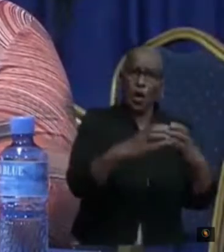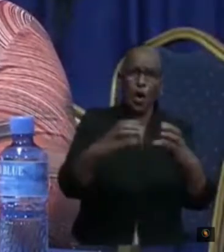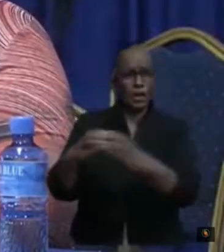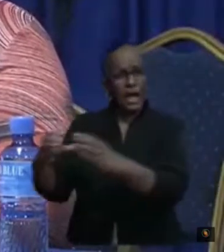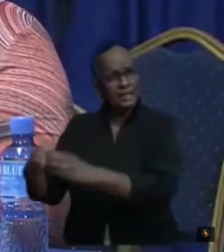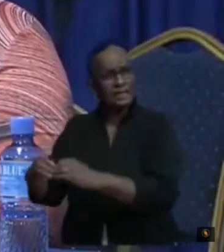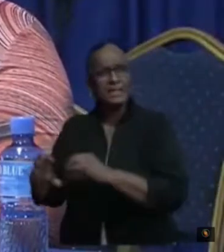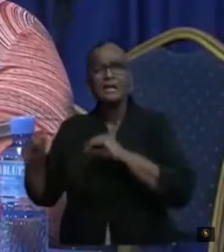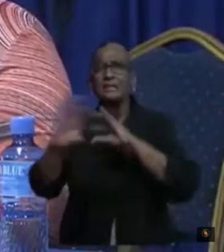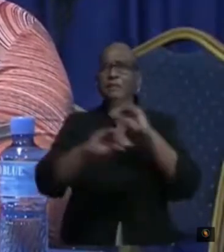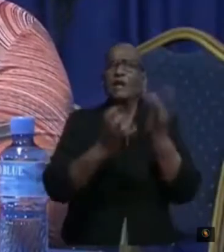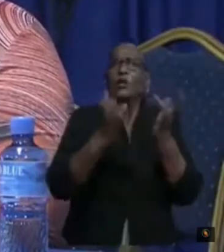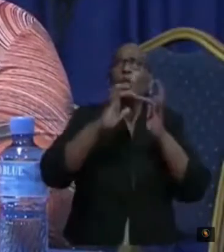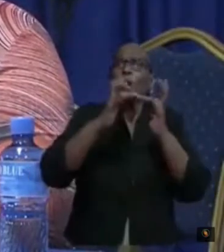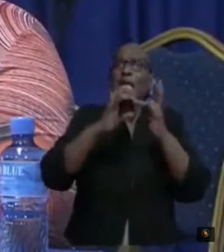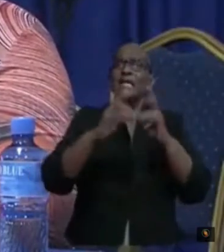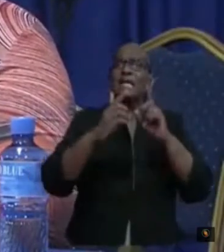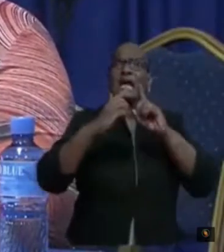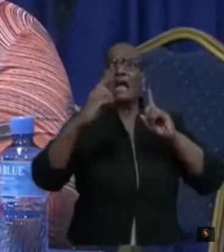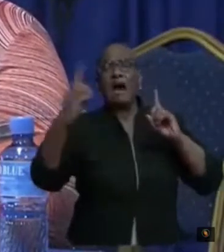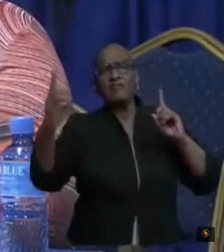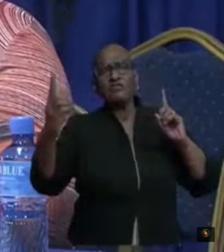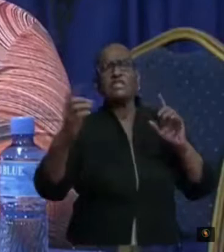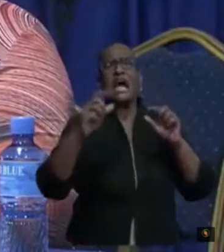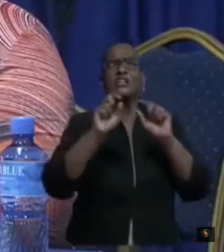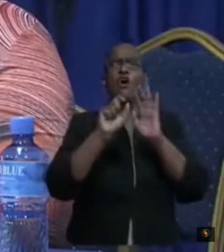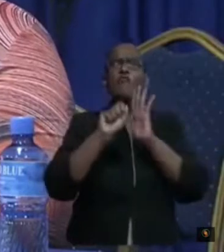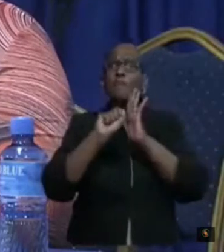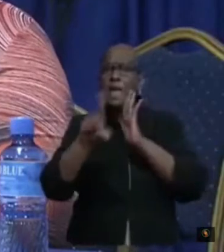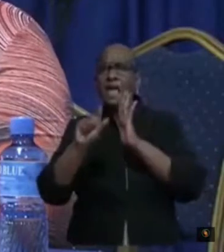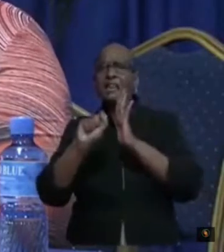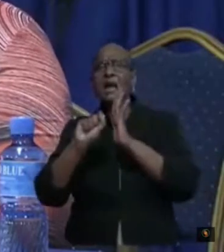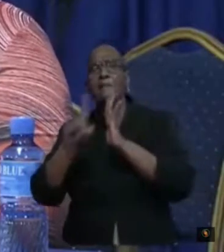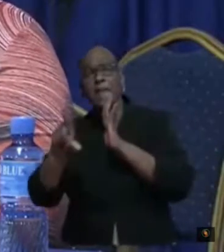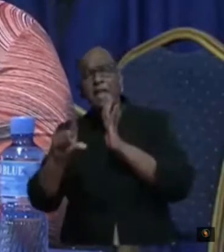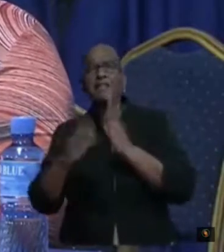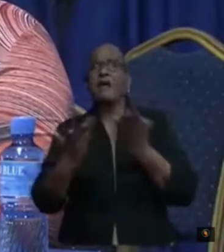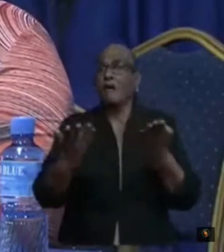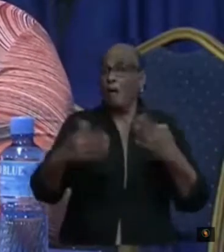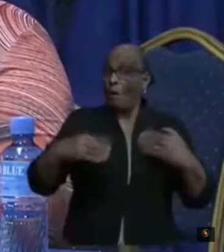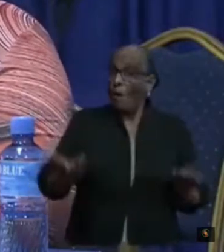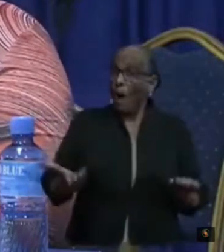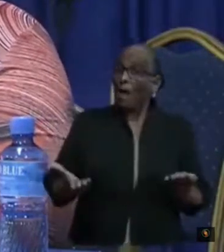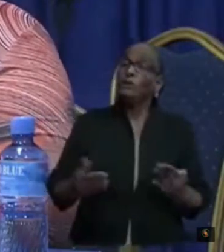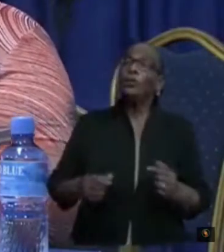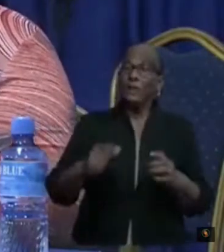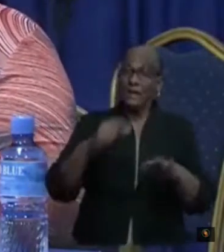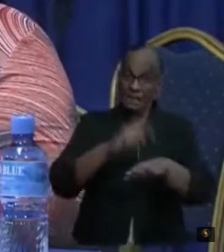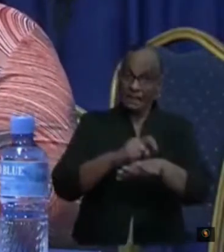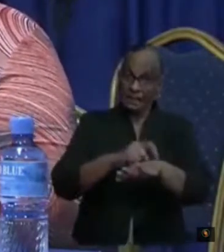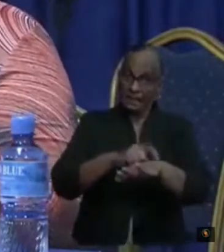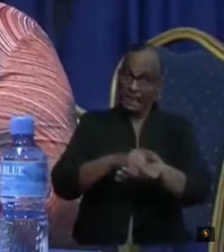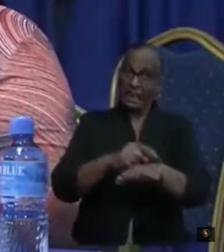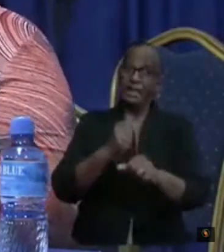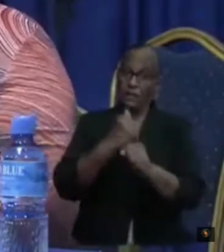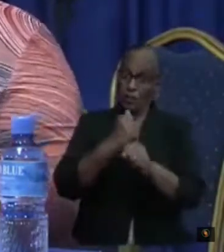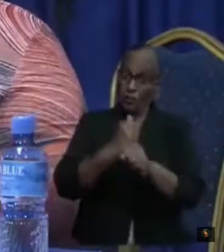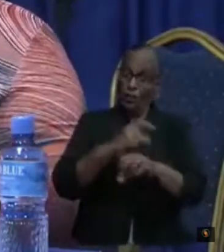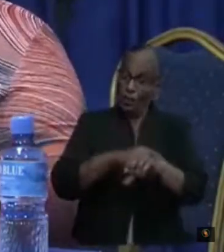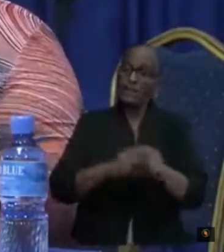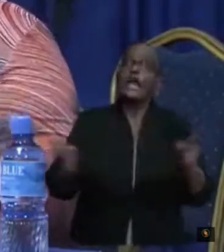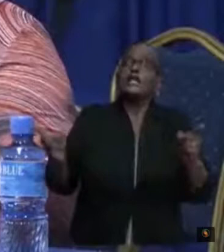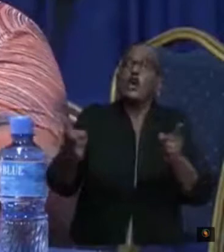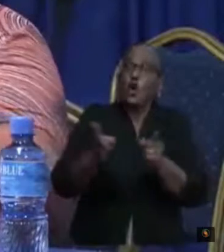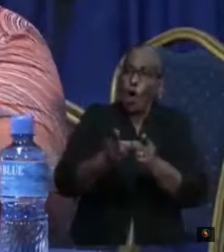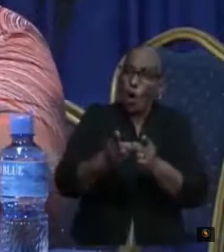waar wij dus achter staan. Waar nodig zullen de diensttijden ook ingekort worden of ook al zodanig